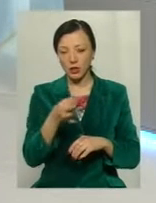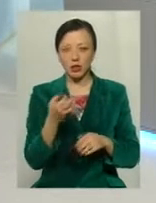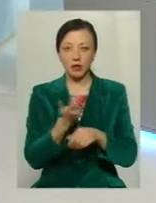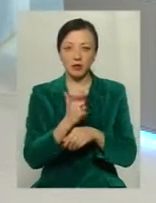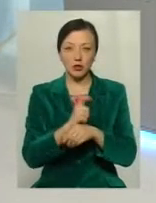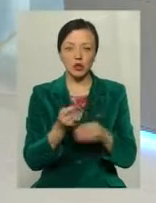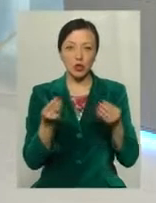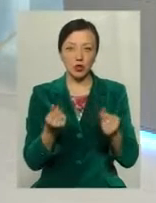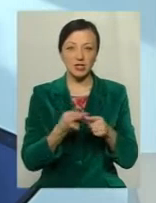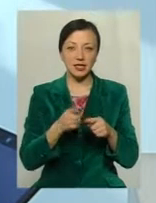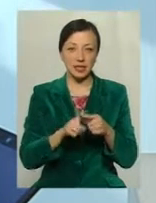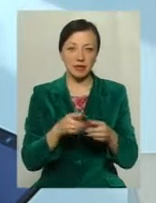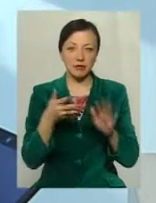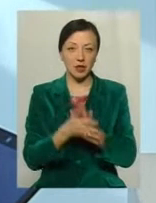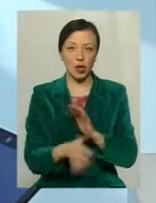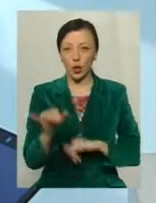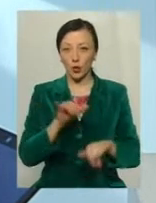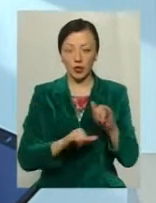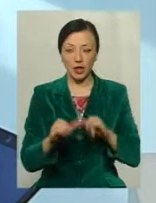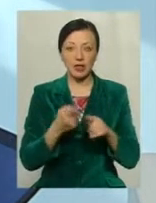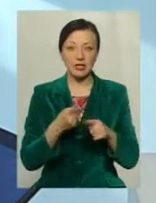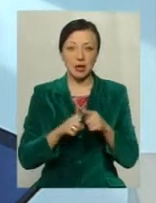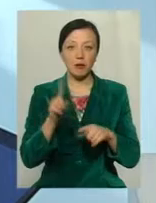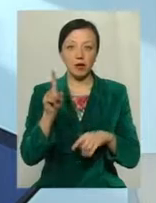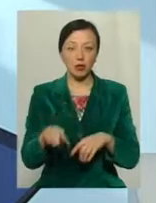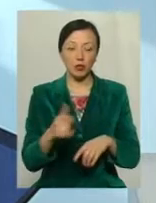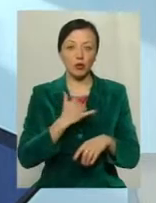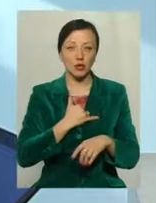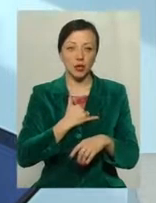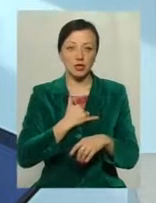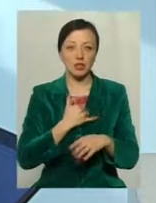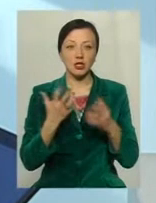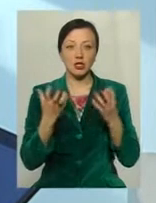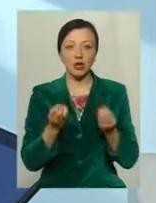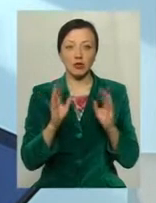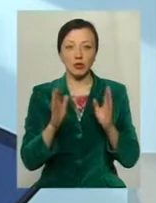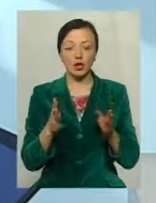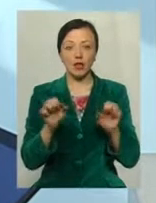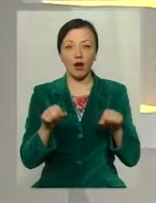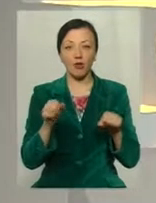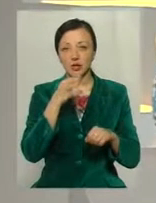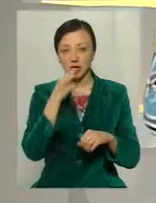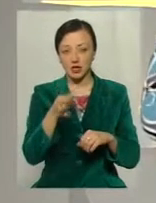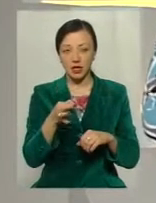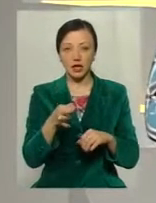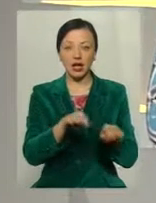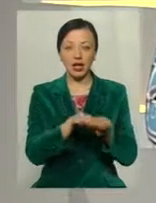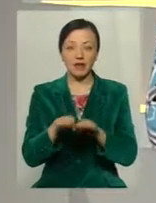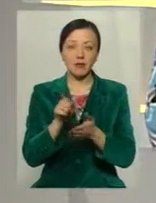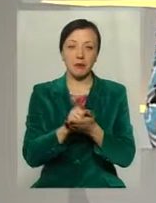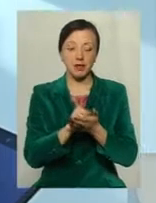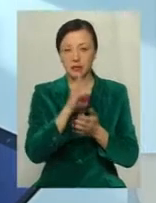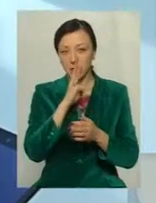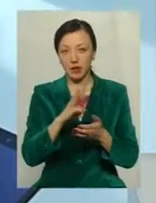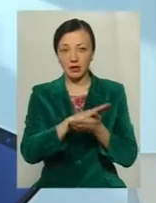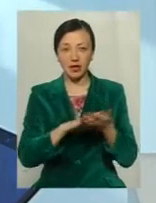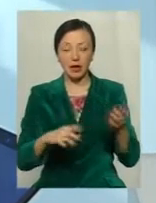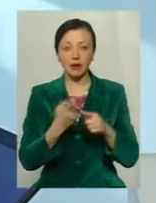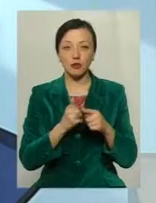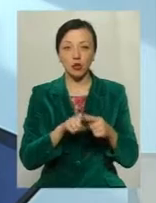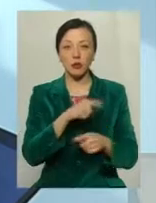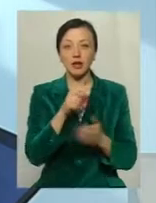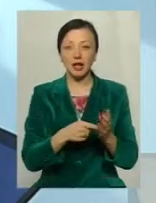огорожа сільського клубу, заміна вікон в клубі, а ямочний ремонт, там, якісь відновлення освіти в селах і